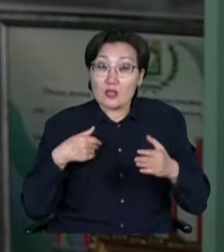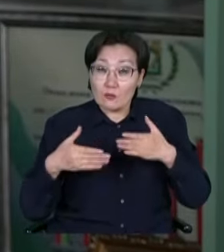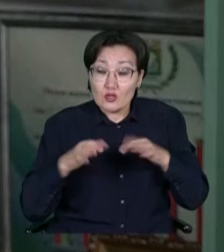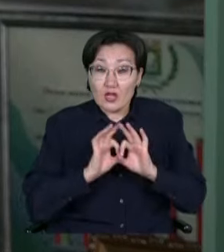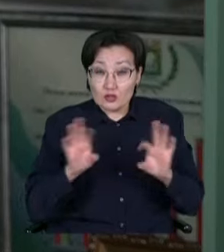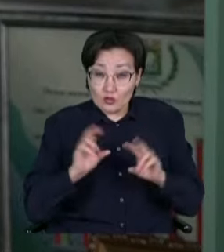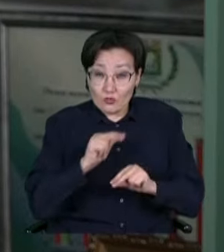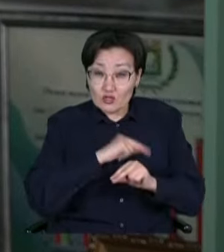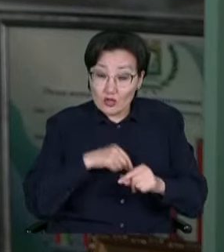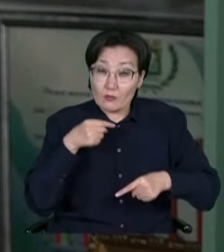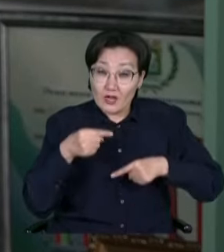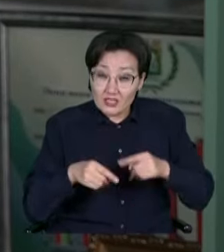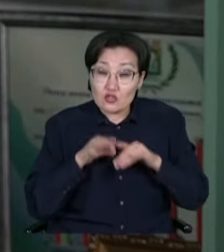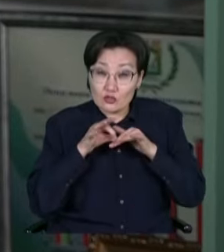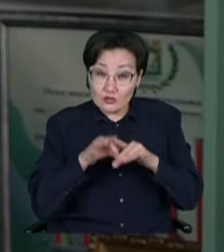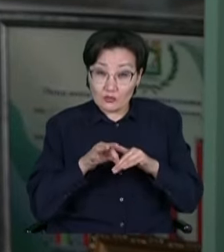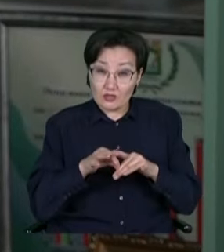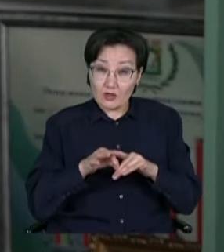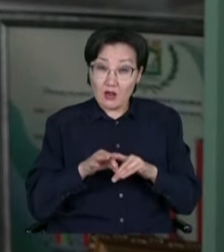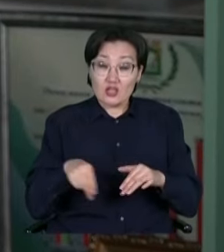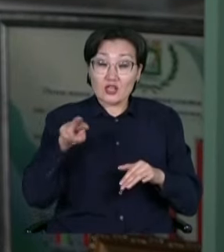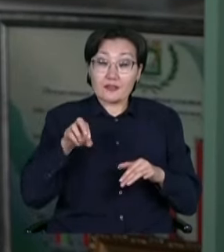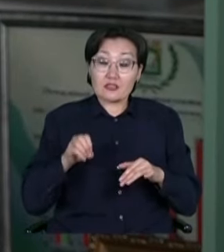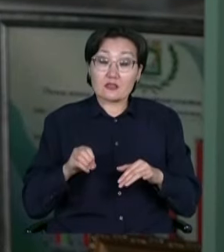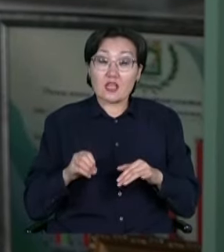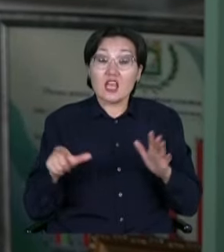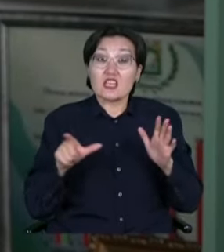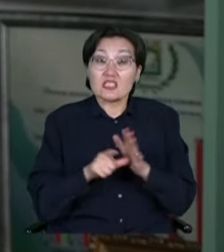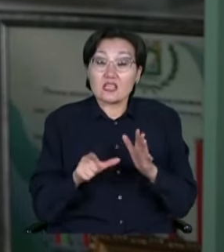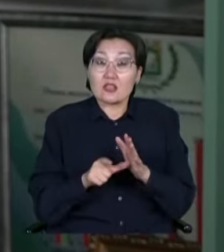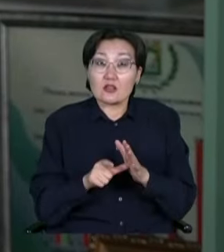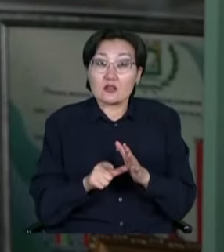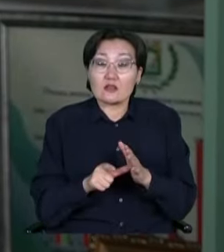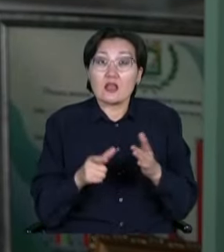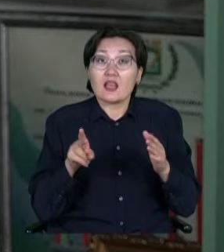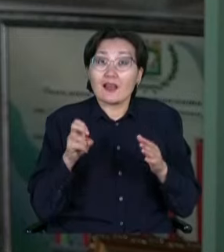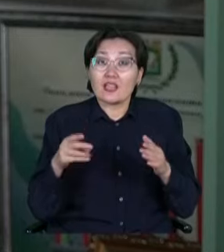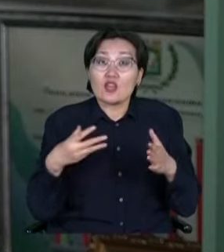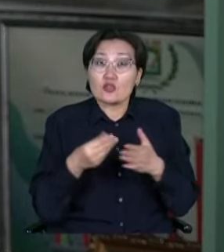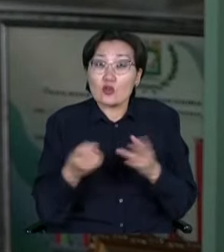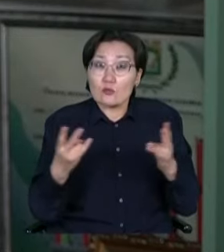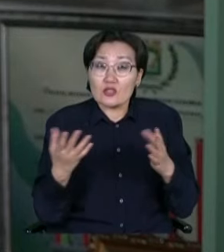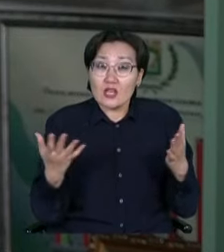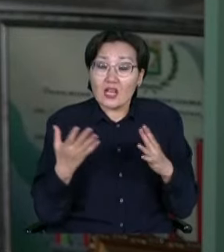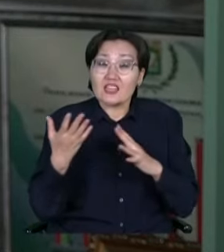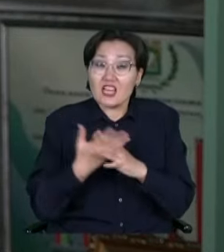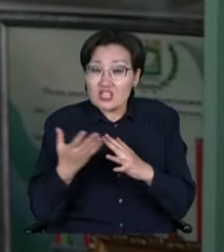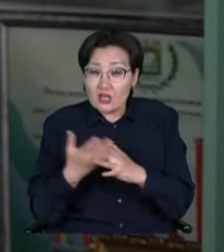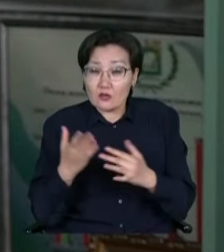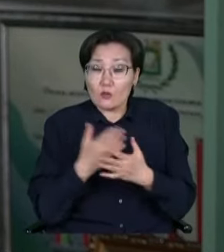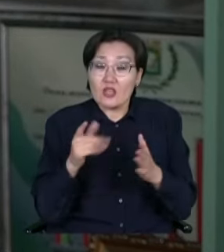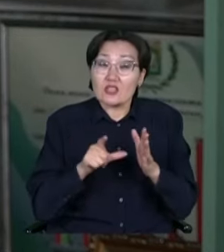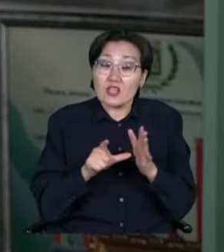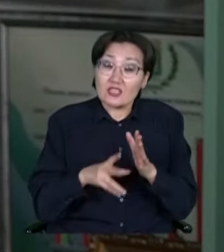түсіндірме жұмыстарымен жүргізіліп, және де салықтың қалай төлеу реттіліктері, қандай жеңілдіктер салықты